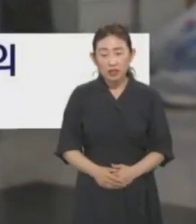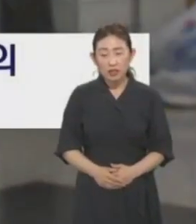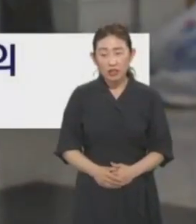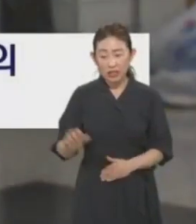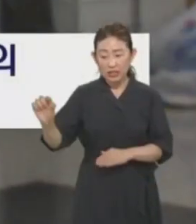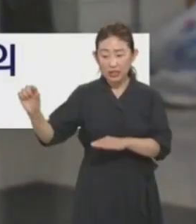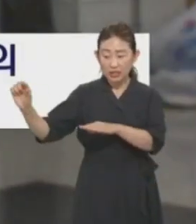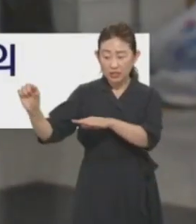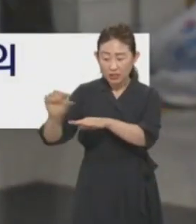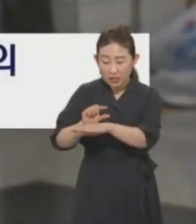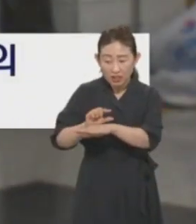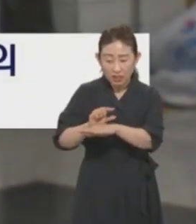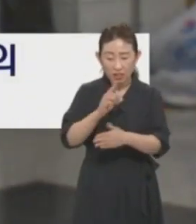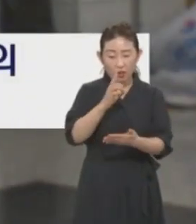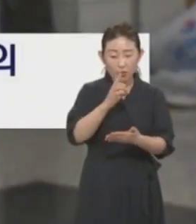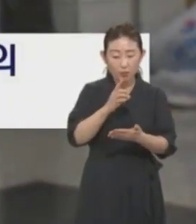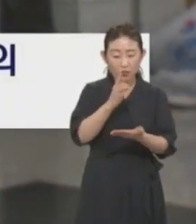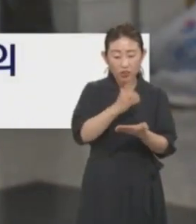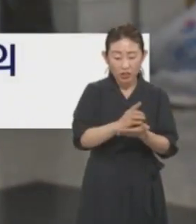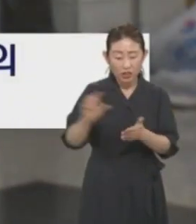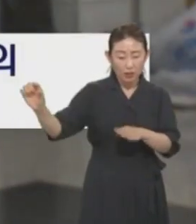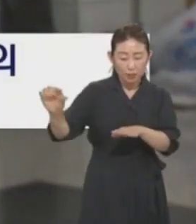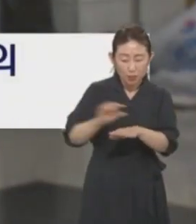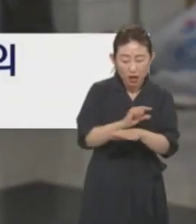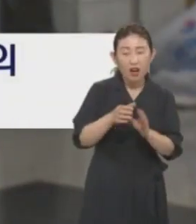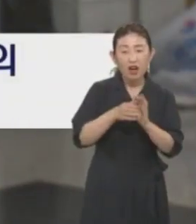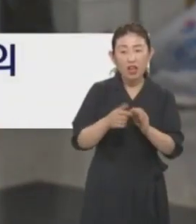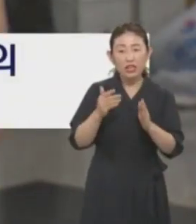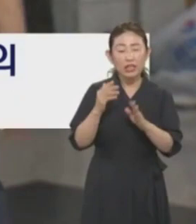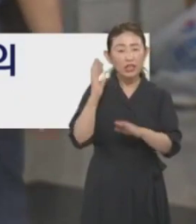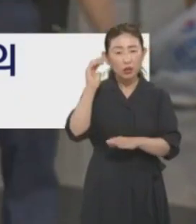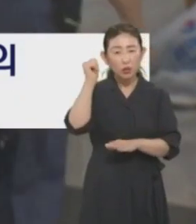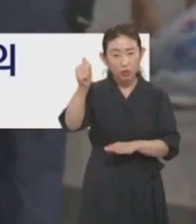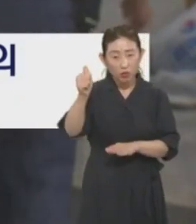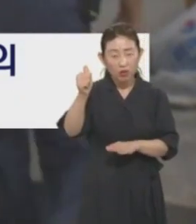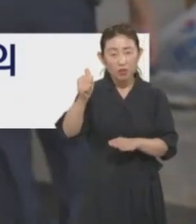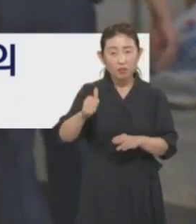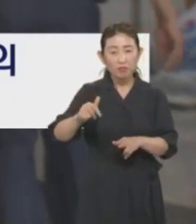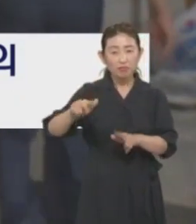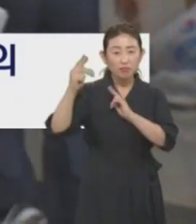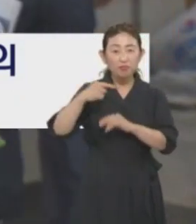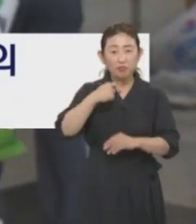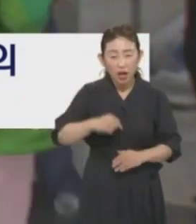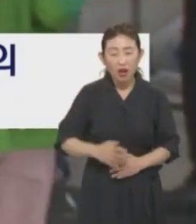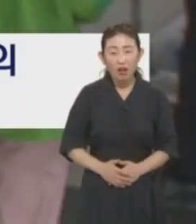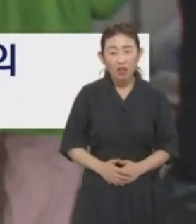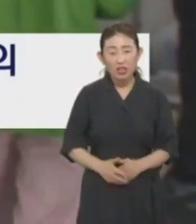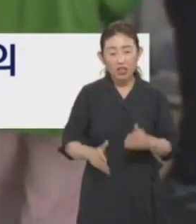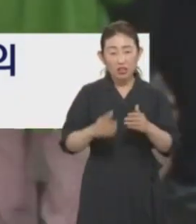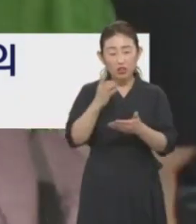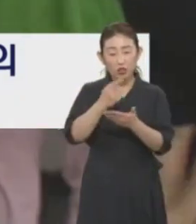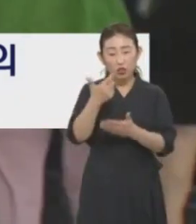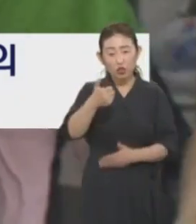천안 연장은 대통령 대선 공약사항이며 69만 천안